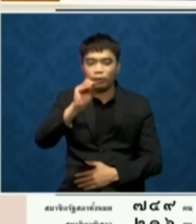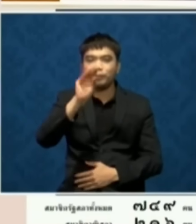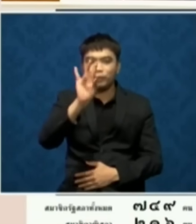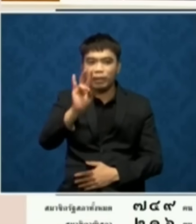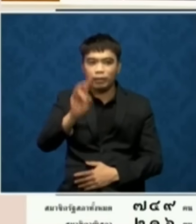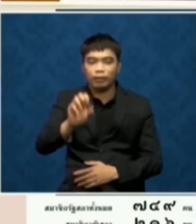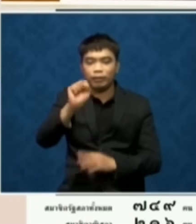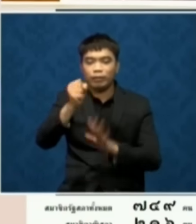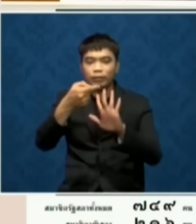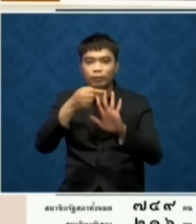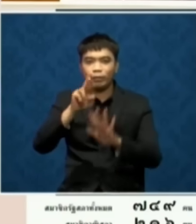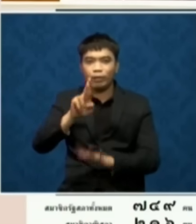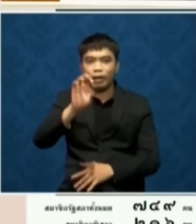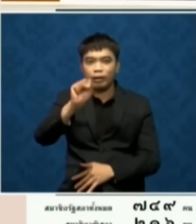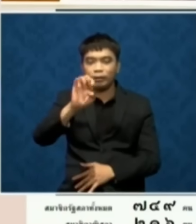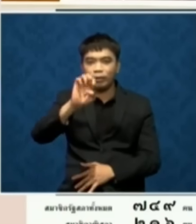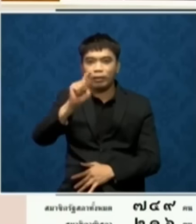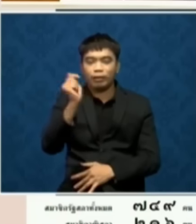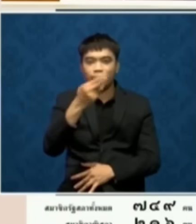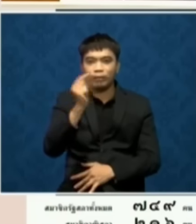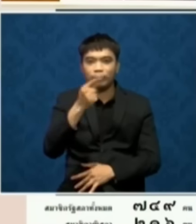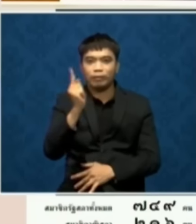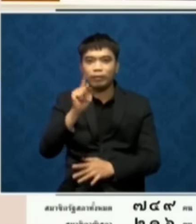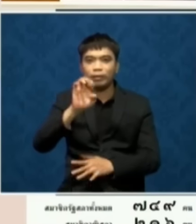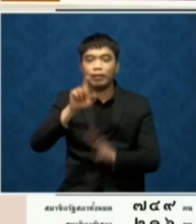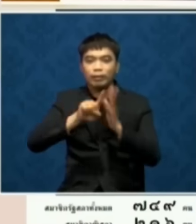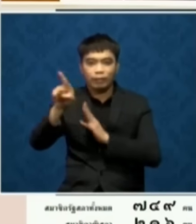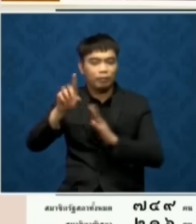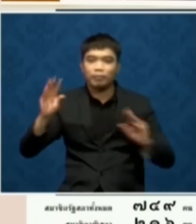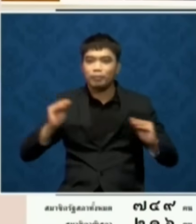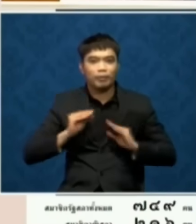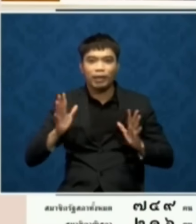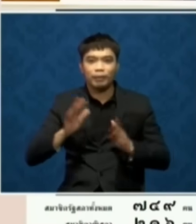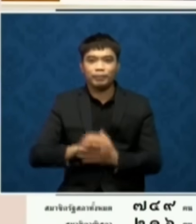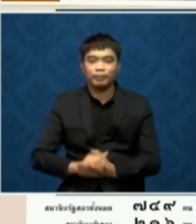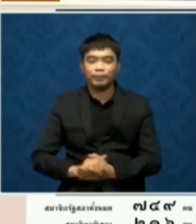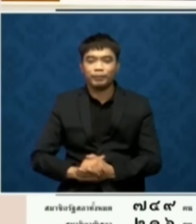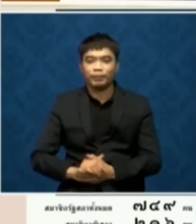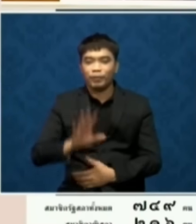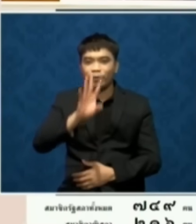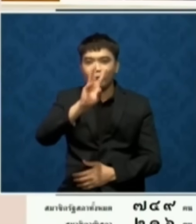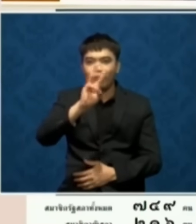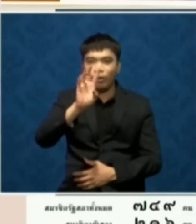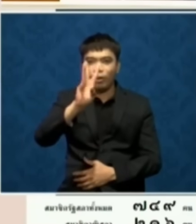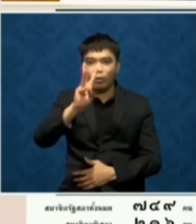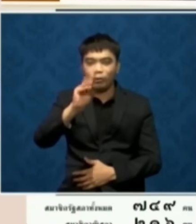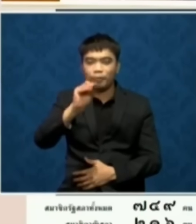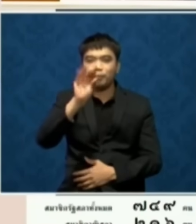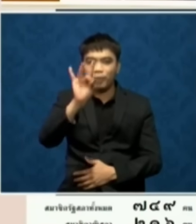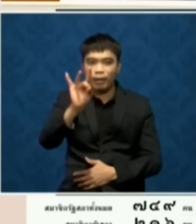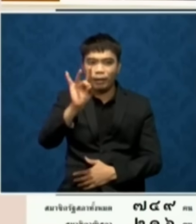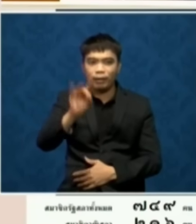17:30 ผลคะแนนเนี่ยปรากฏว่าเห็นชอบ242เสียงนะคะแบ่งเป็นส.ส. 232เสียงส.ว. 10